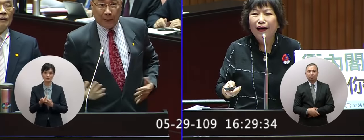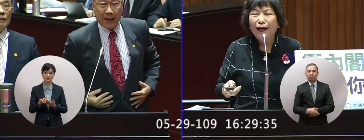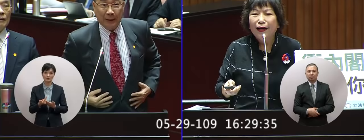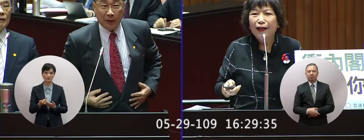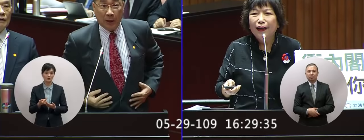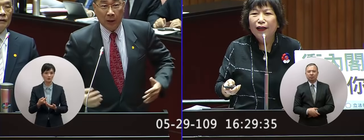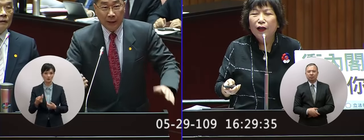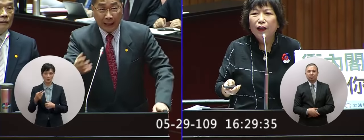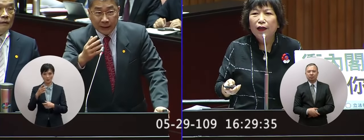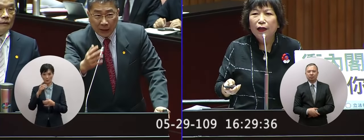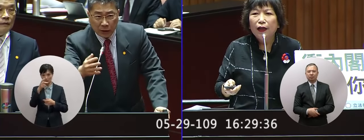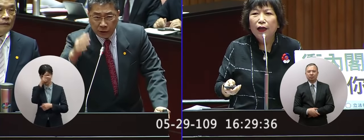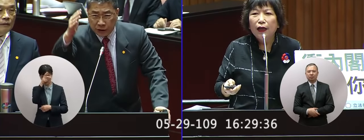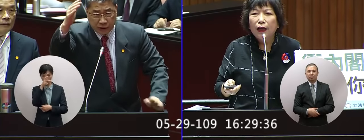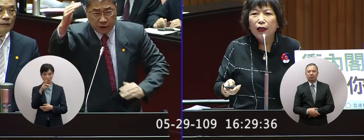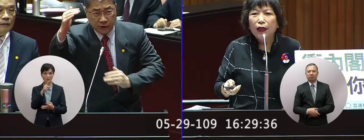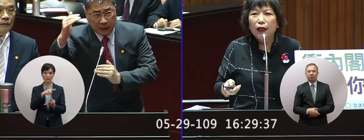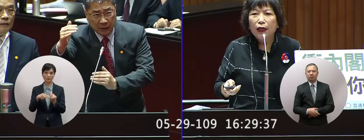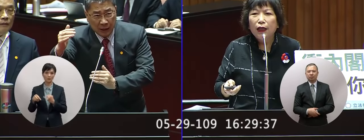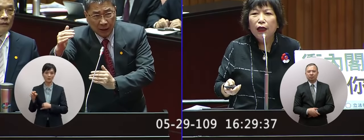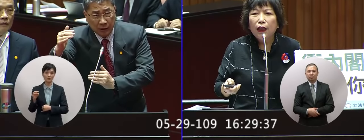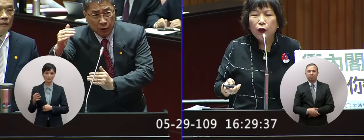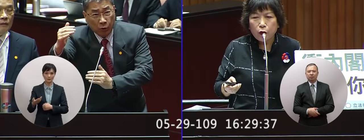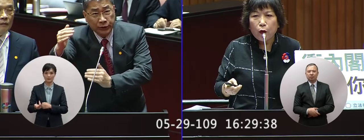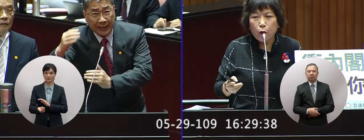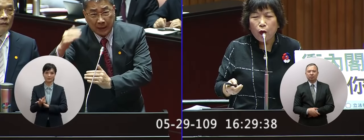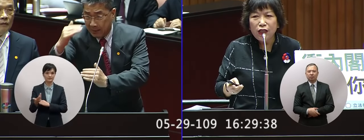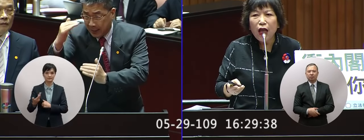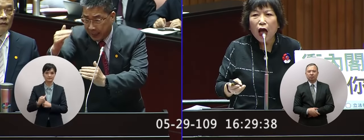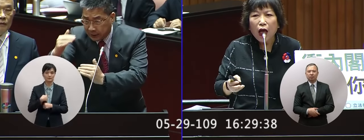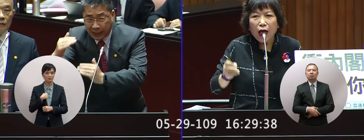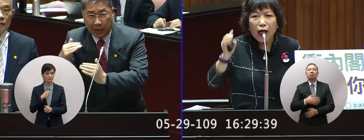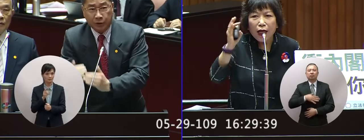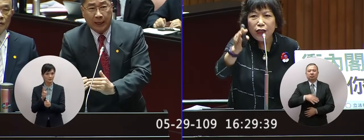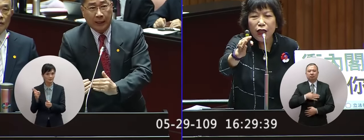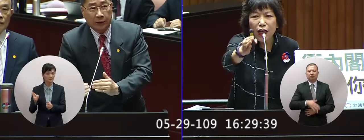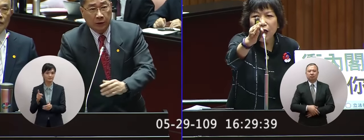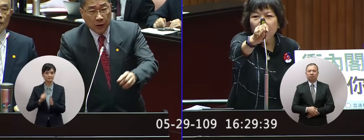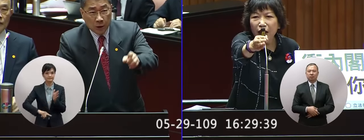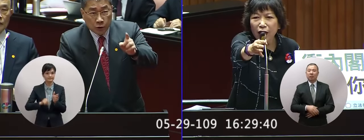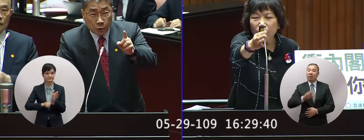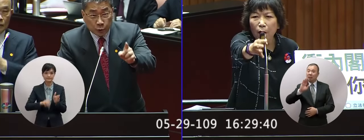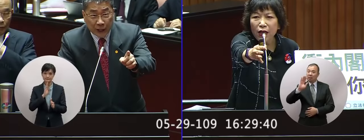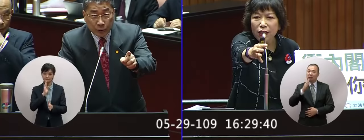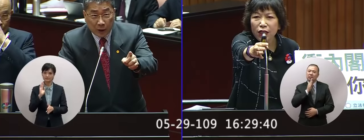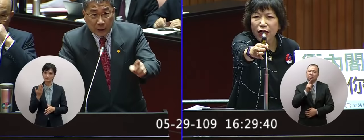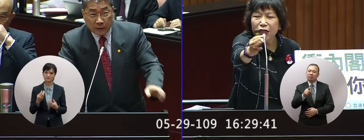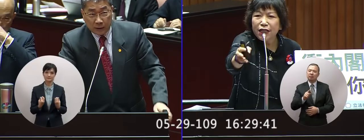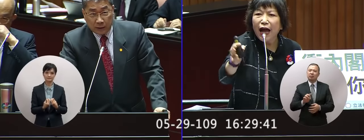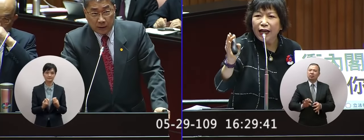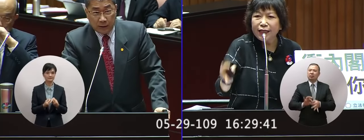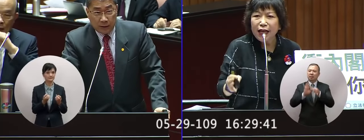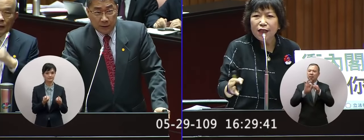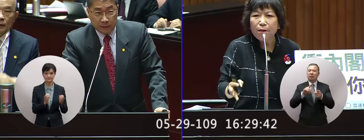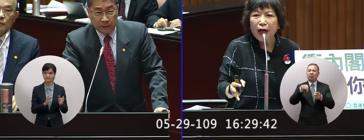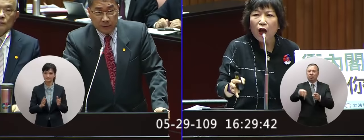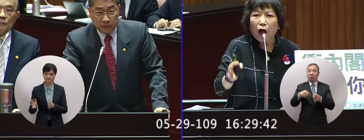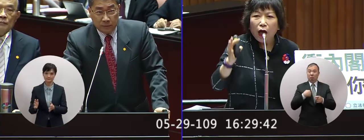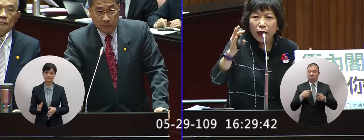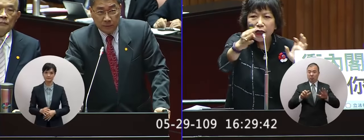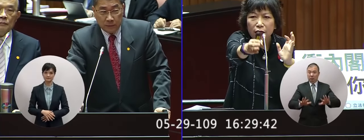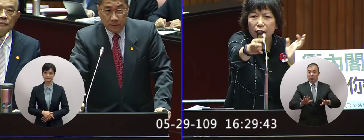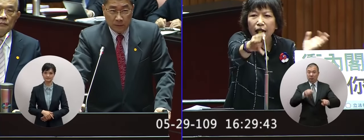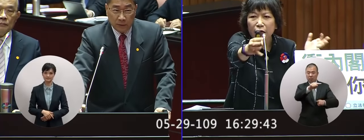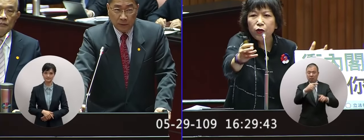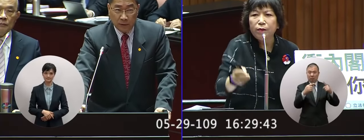我足好派嘛，对不？但这就是几十年留下来， 我知道 每年这样考下来。 可是因为我们司人事长也在这边